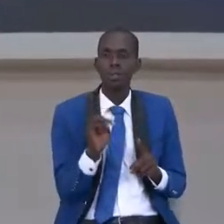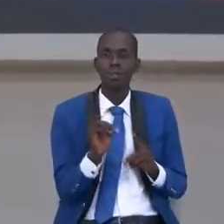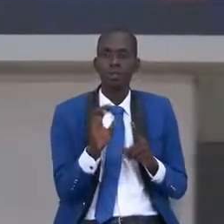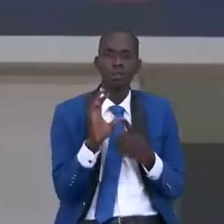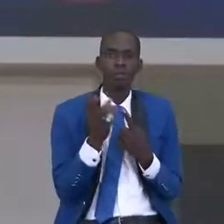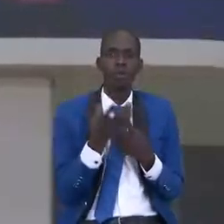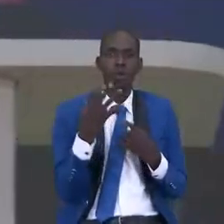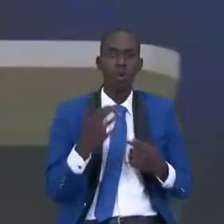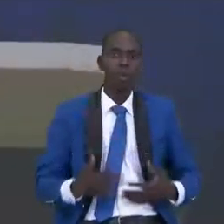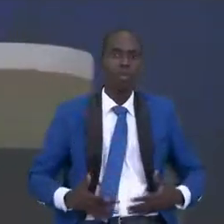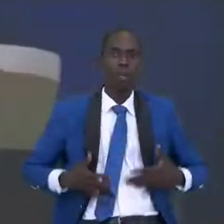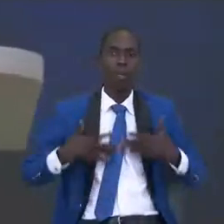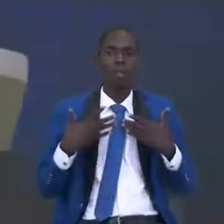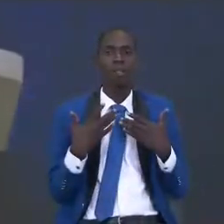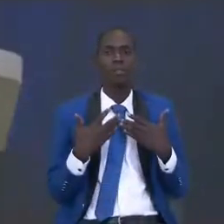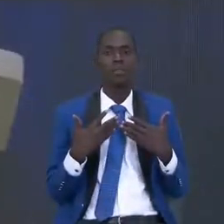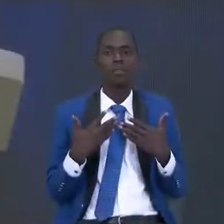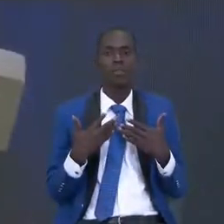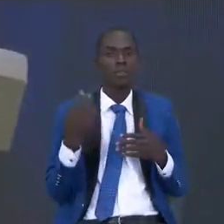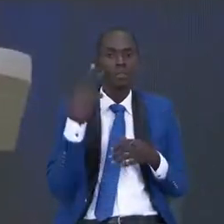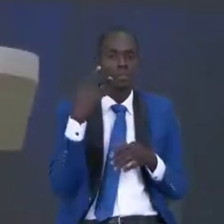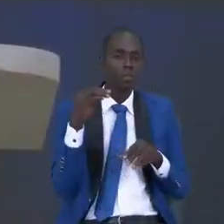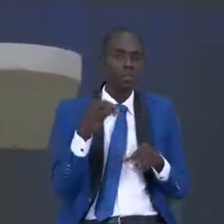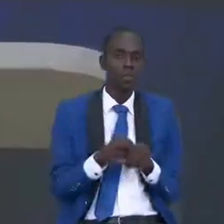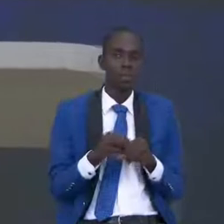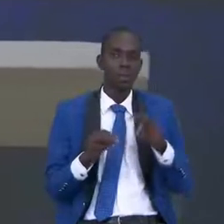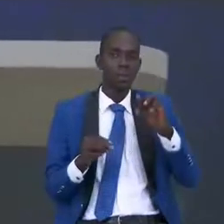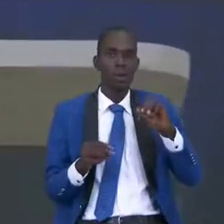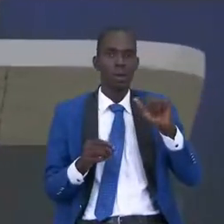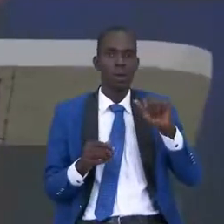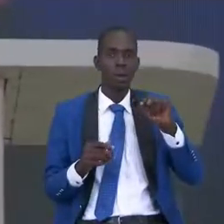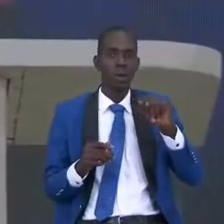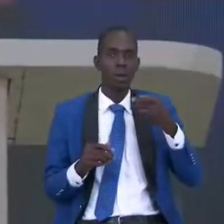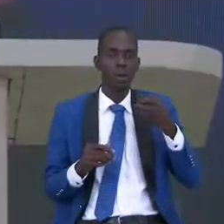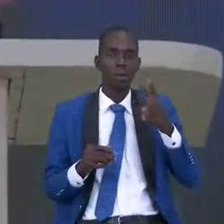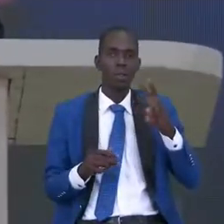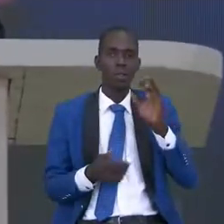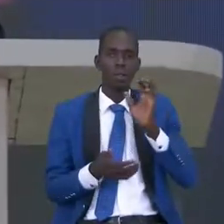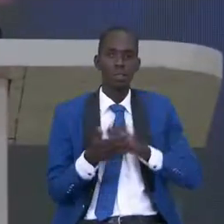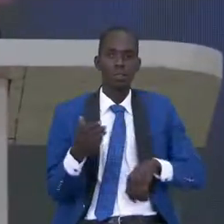dans l'incrédulité. Matthieu 13.